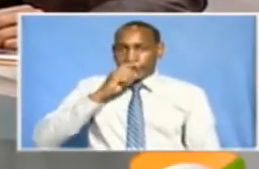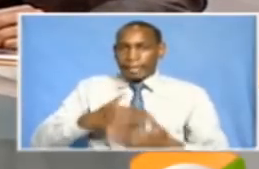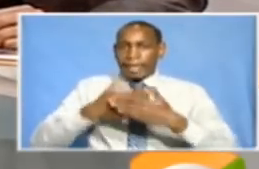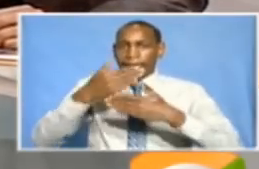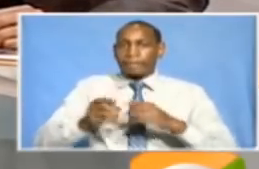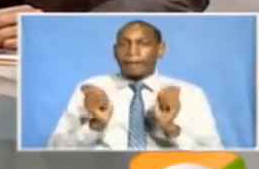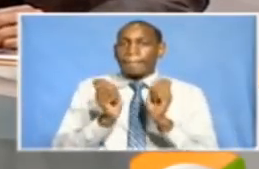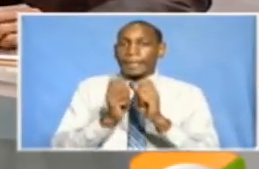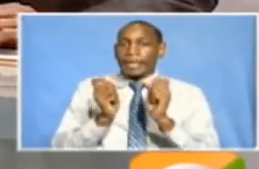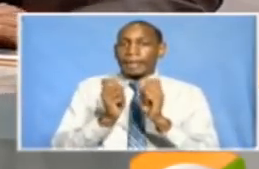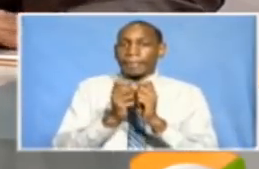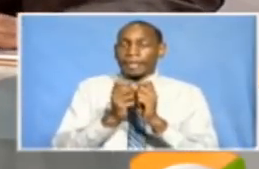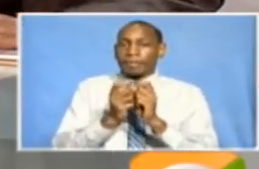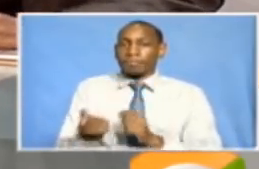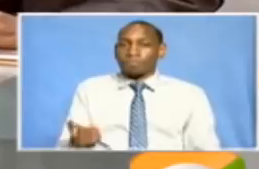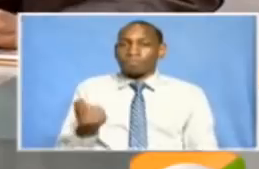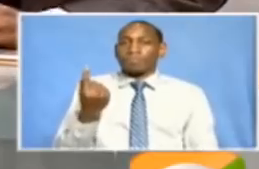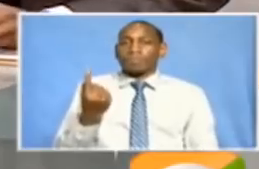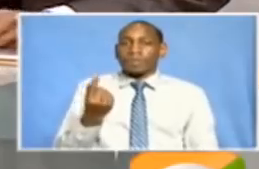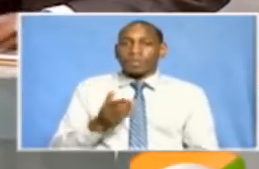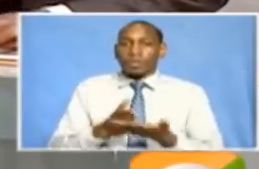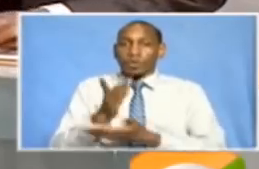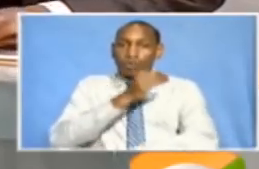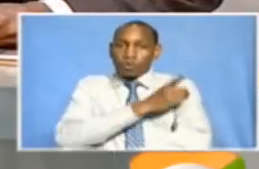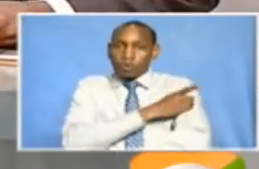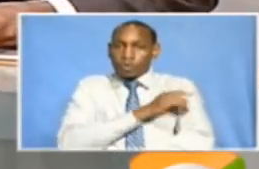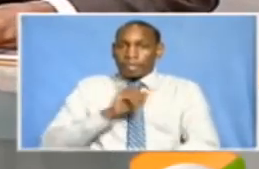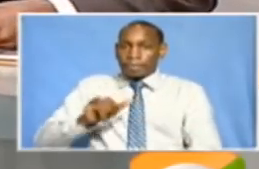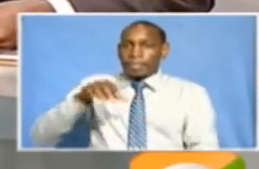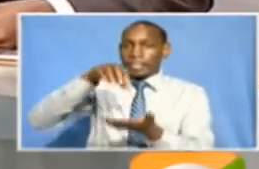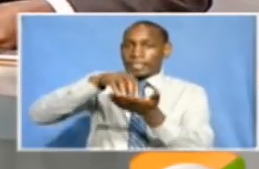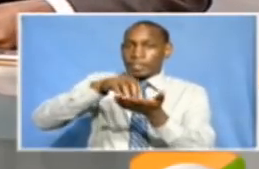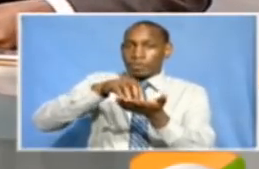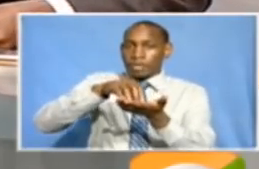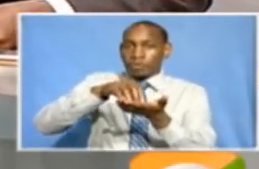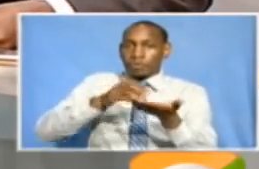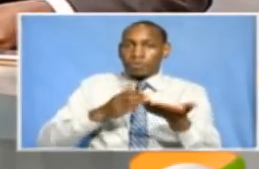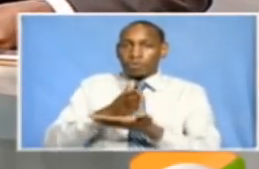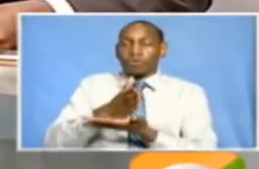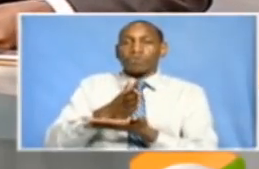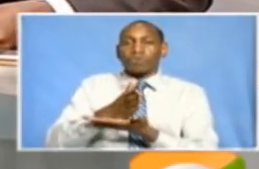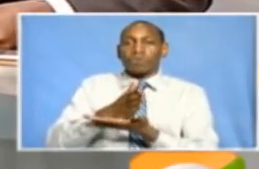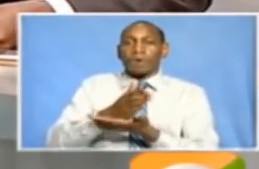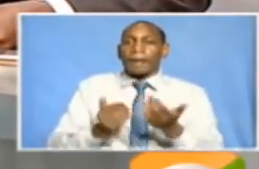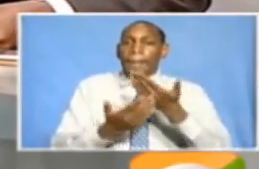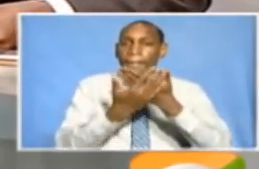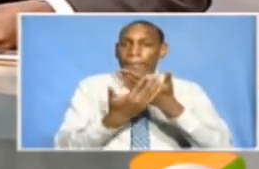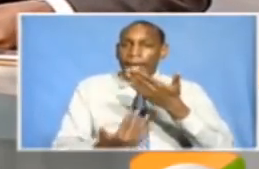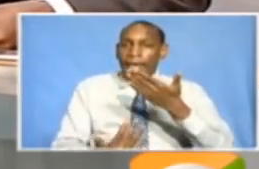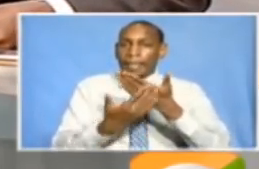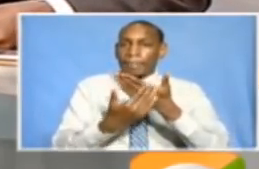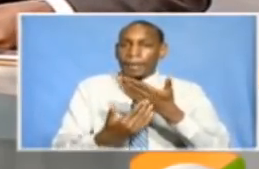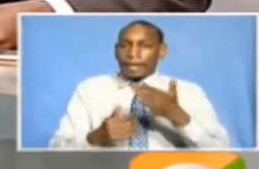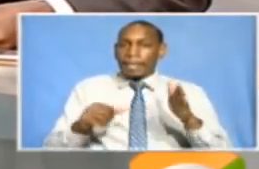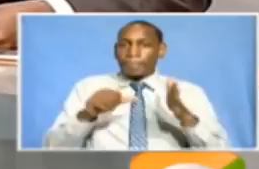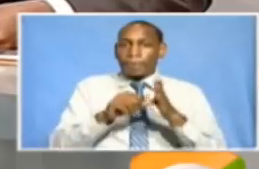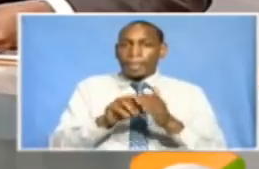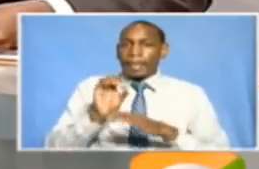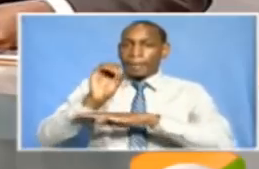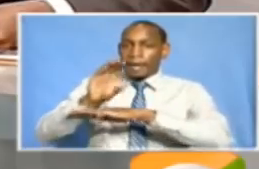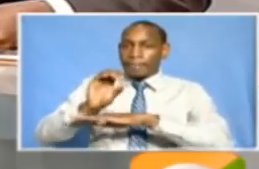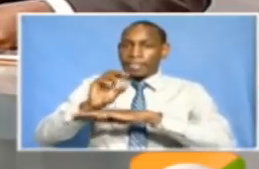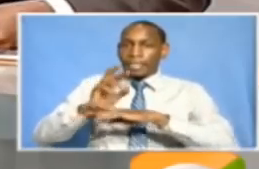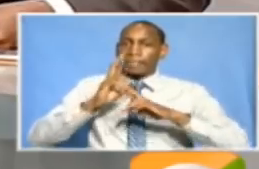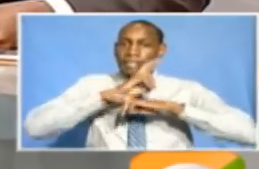kwa ghafla. Kwa mujibu wa daktari wake, hali hiyo ilitokana na upungufu wa shinikizo la damu, na hivyo basi alishauriwa